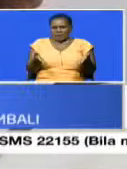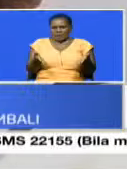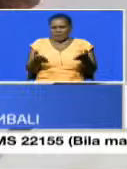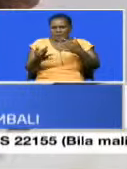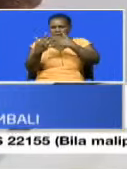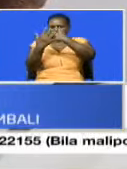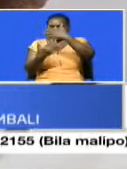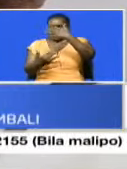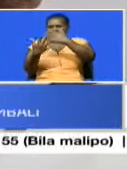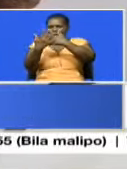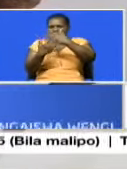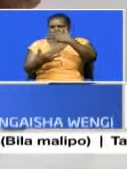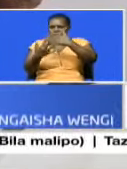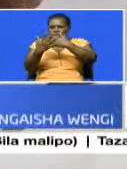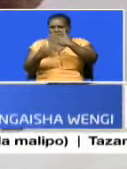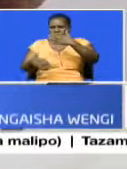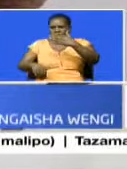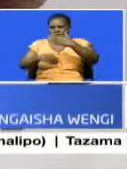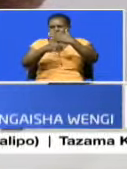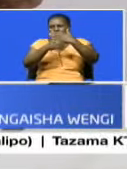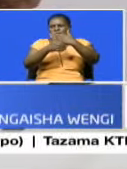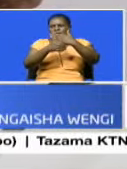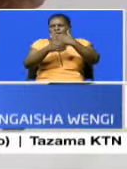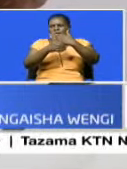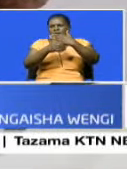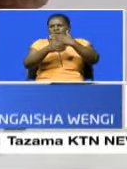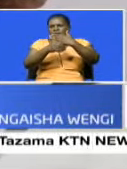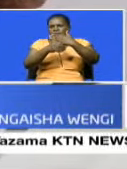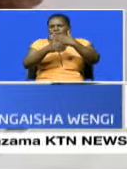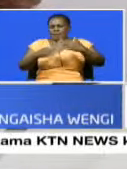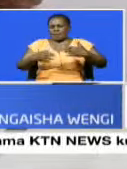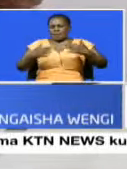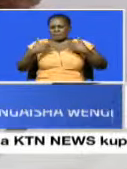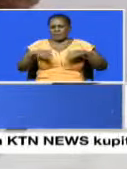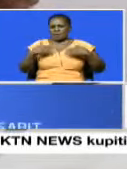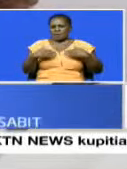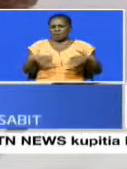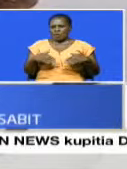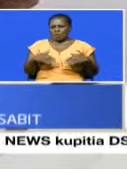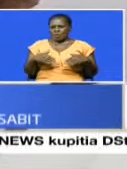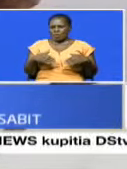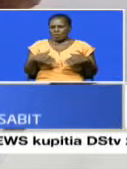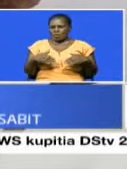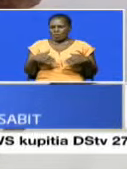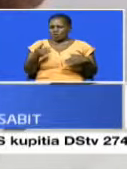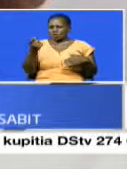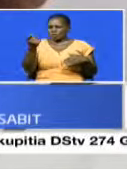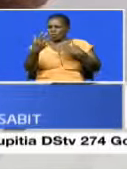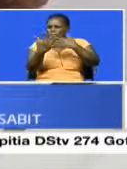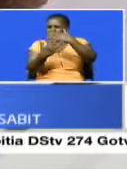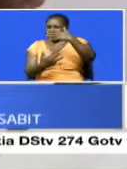damu ile ya push ya kuongeza kwa watu ambaye damu umebunguka,